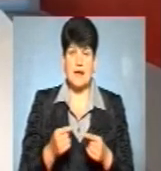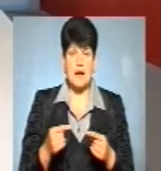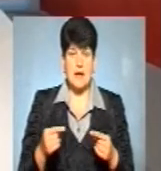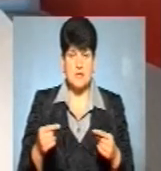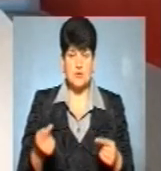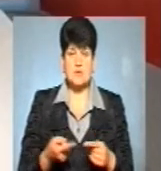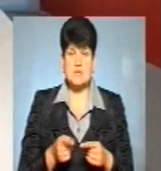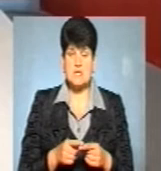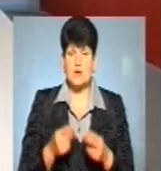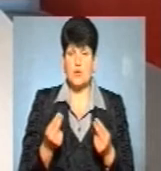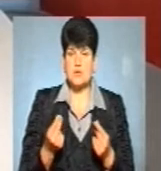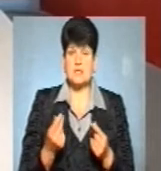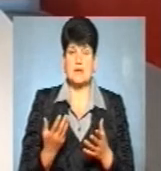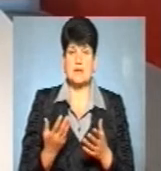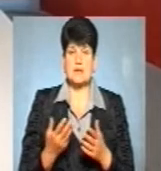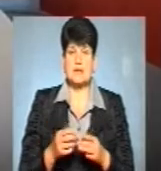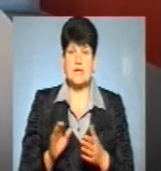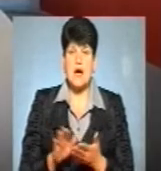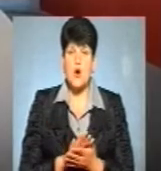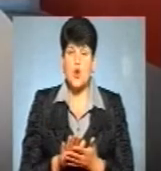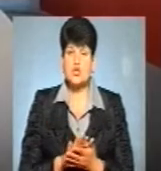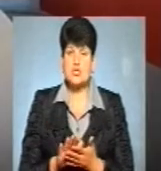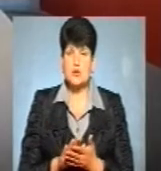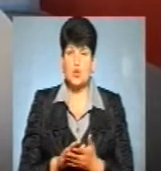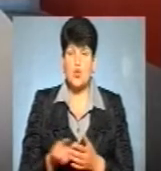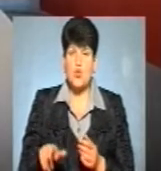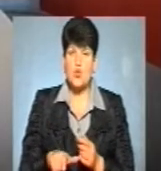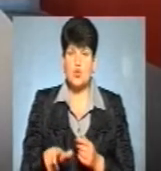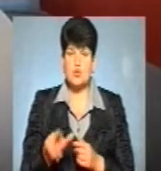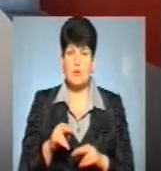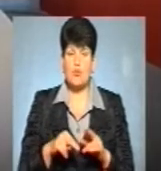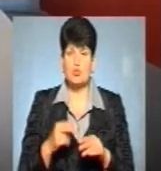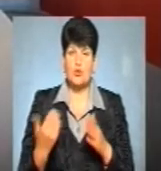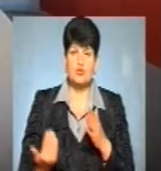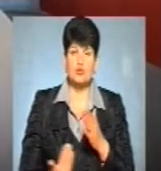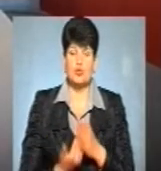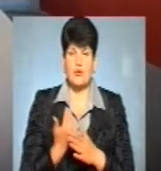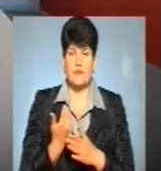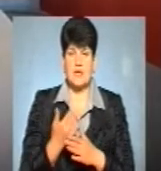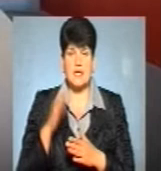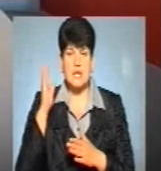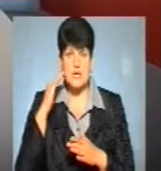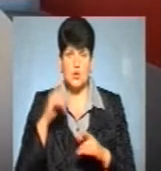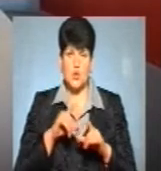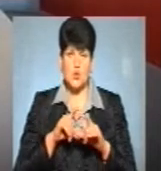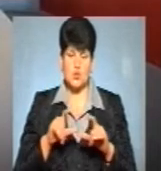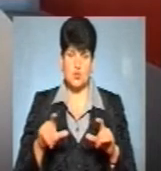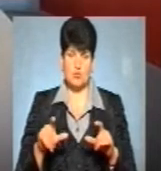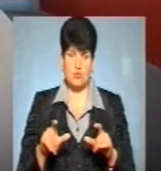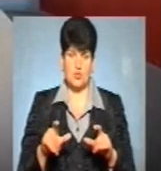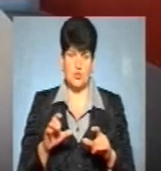кошти з цих 31 мільйона, це кошти на розчистку русел та побудову нових гідроспоруд. Тобто,